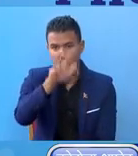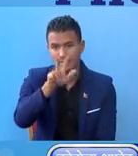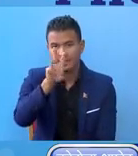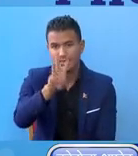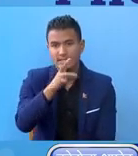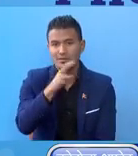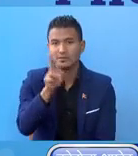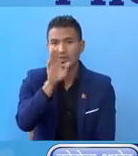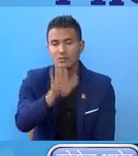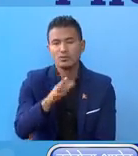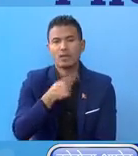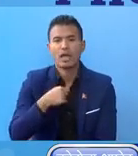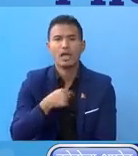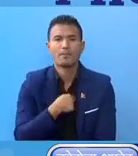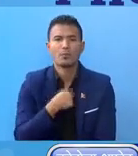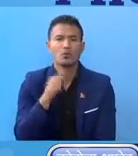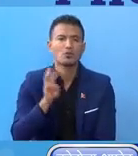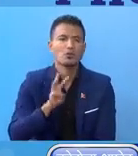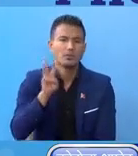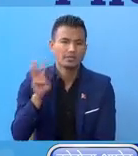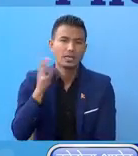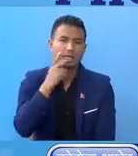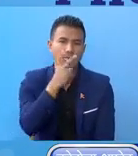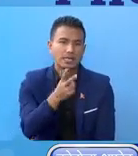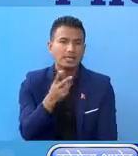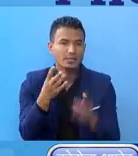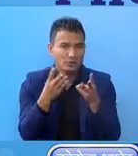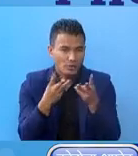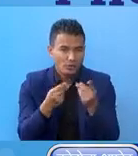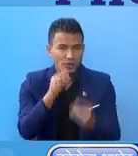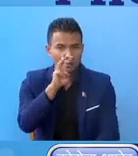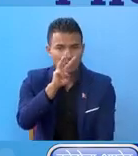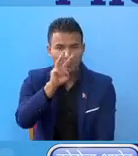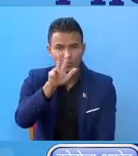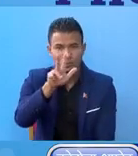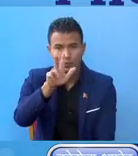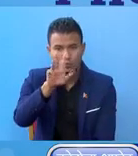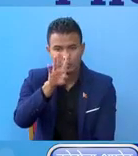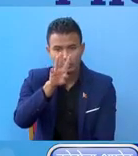छ। हाम्रो वेबसाइट हेर्नेको संख्या